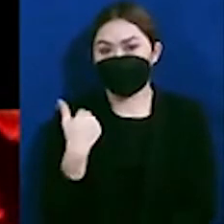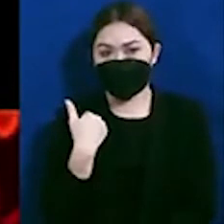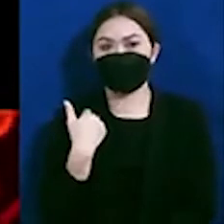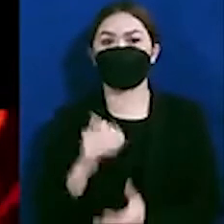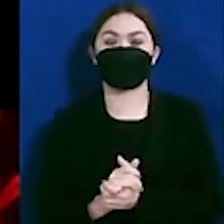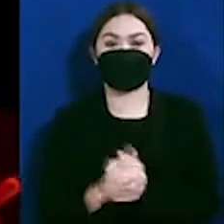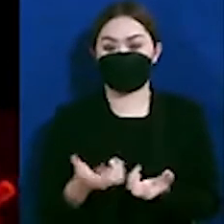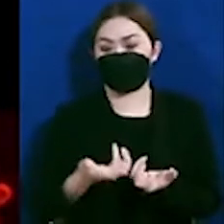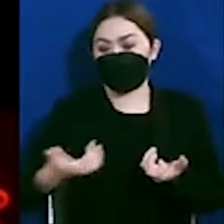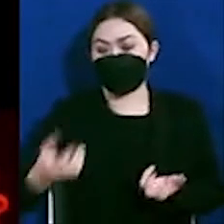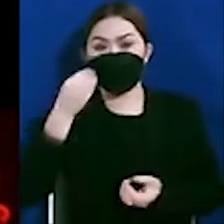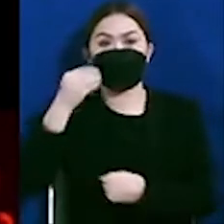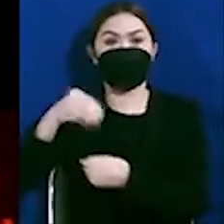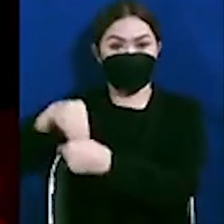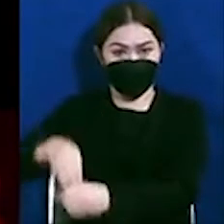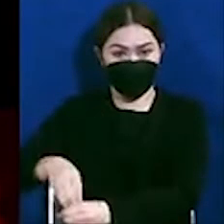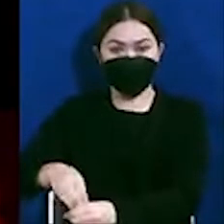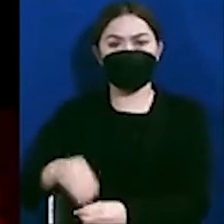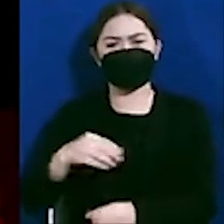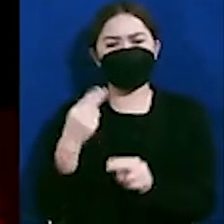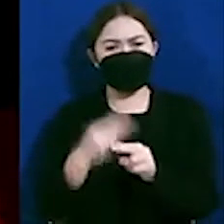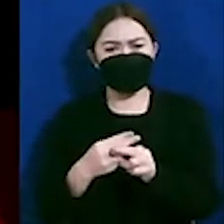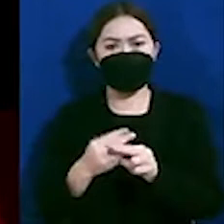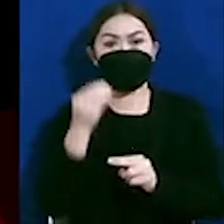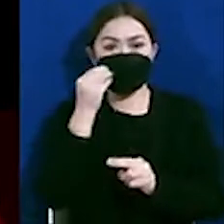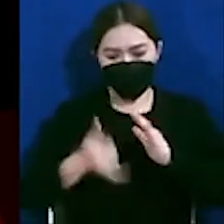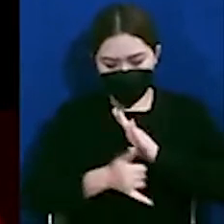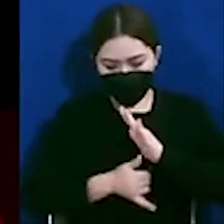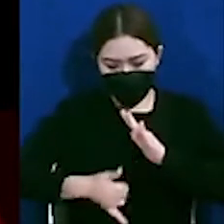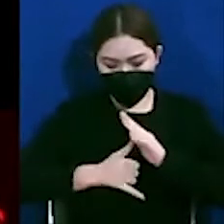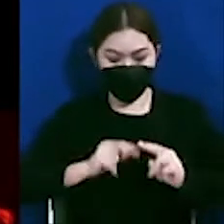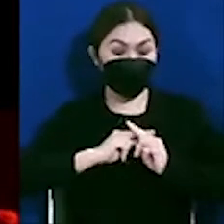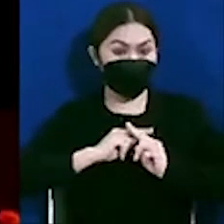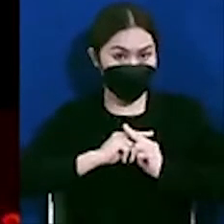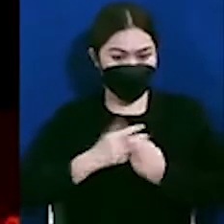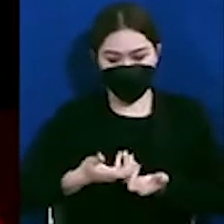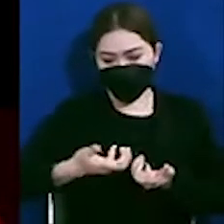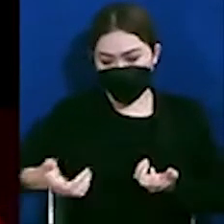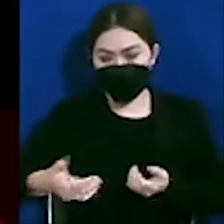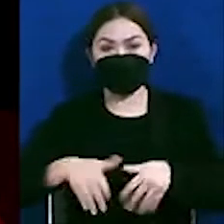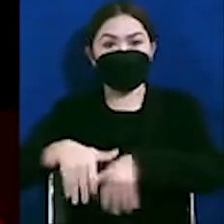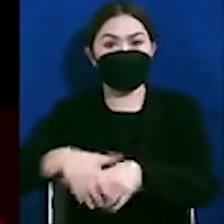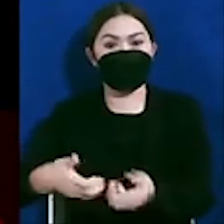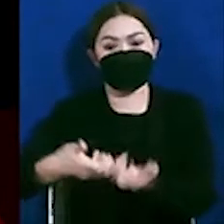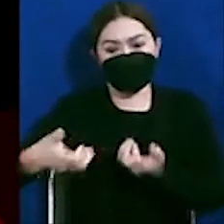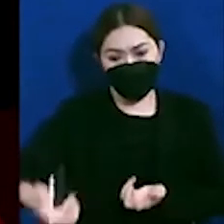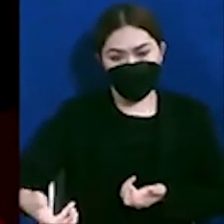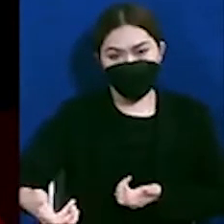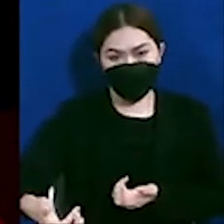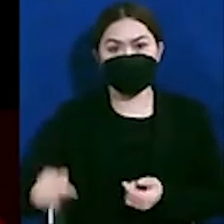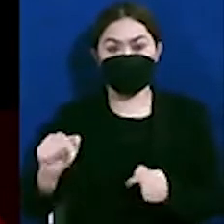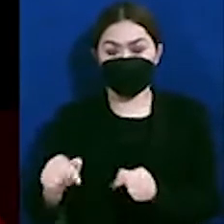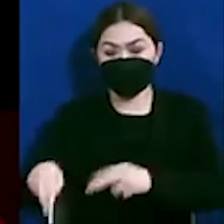อาจจะมีการแยกกับตัวที่บ้านหรือที่เรียกว่าโฮมisolationหรือมีการแยกตัวนะครับอยู่ในชุมชนที่เรียกว่า community